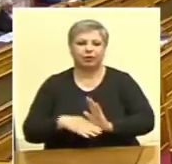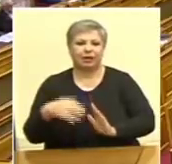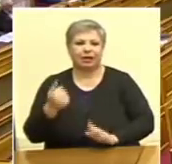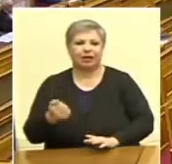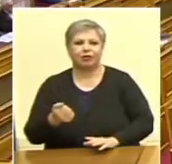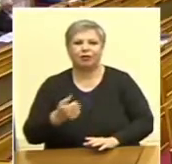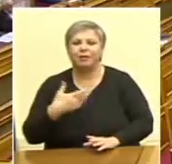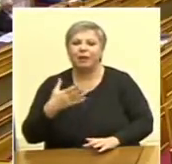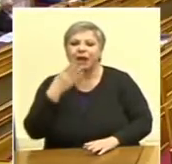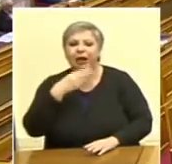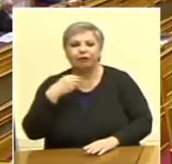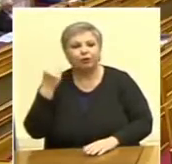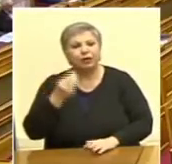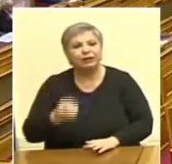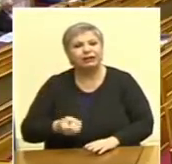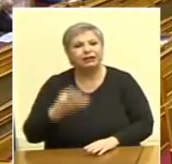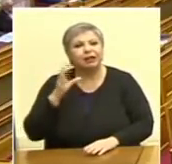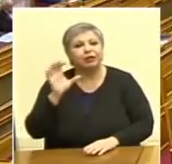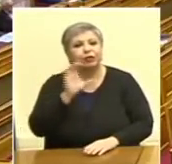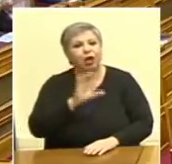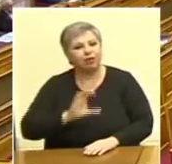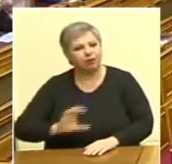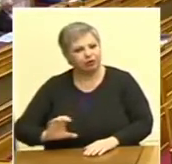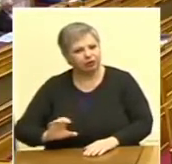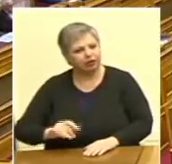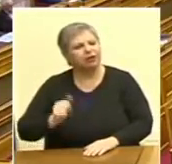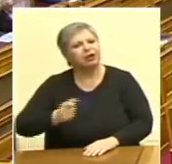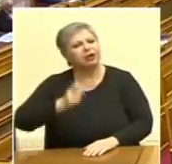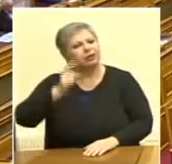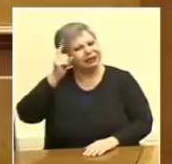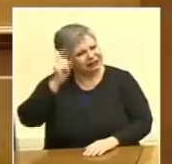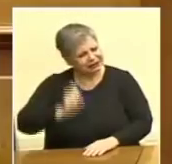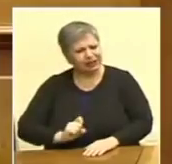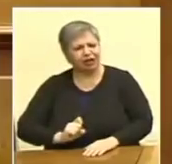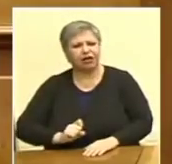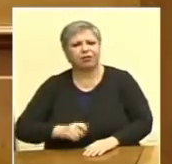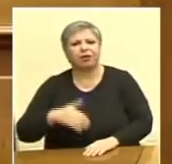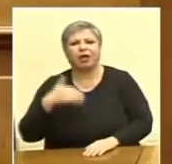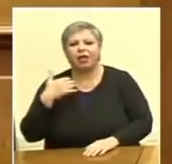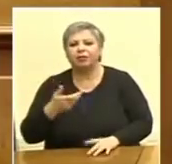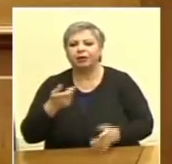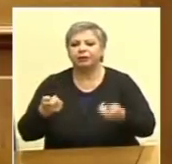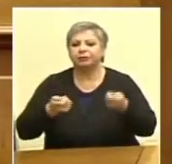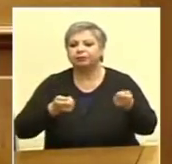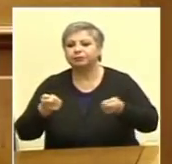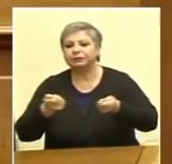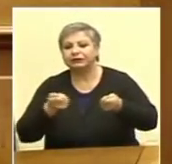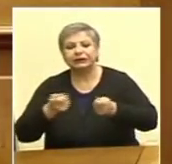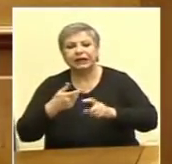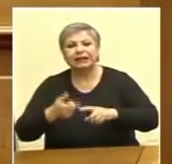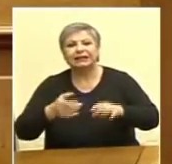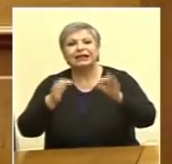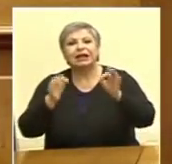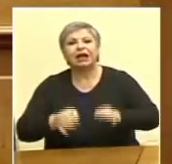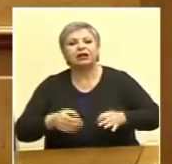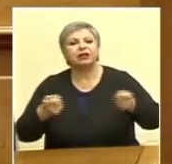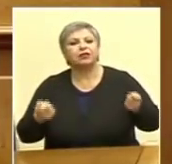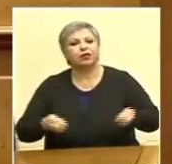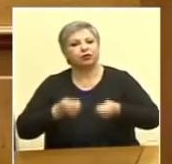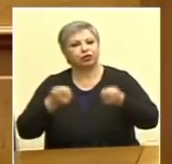φυσικά απόλυτη γνώση και απόλυτο έλεγχο της δημοσιονομικής κατάστασης και του